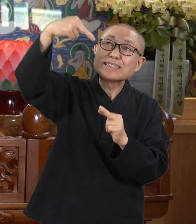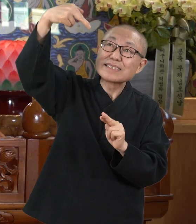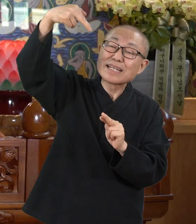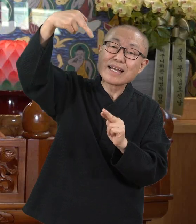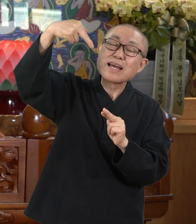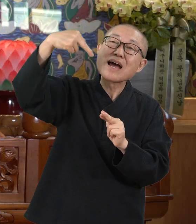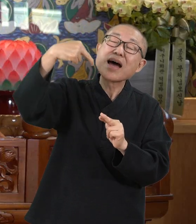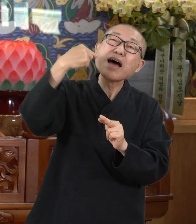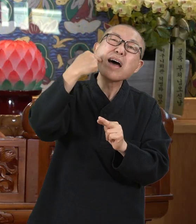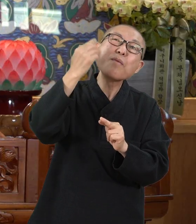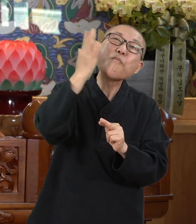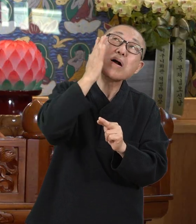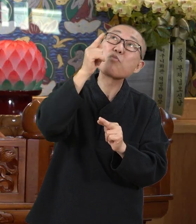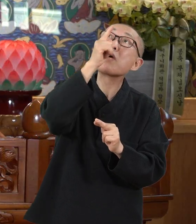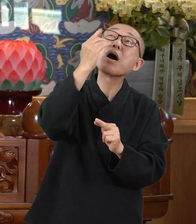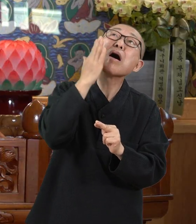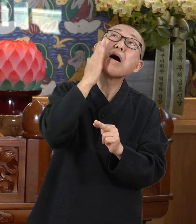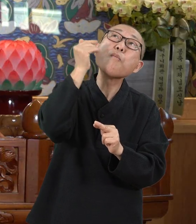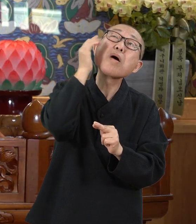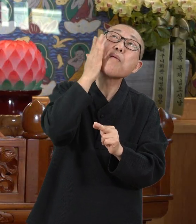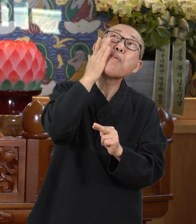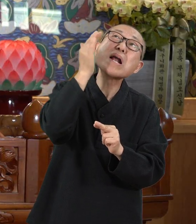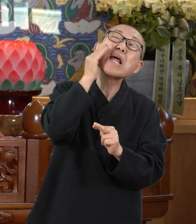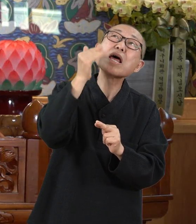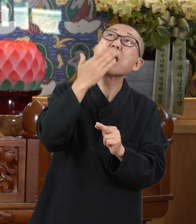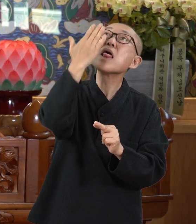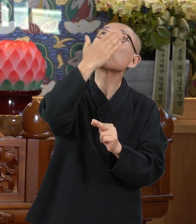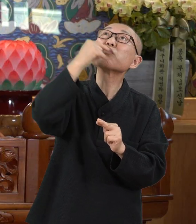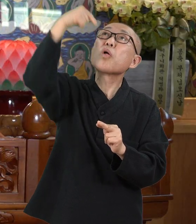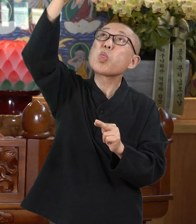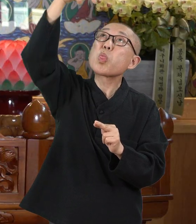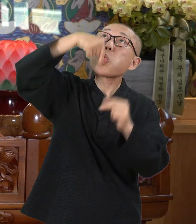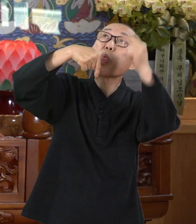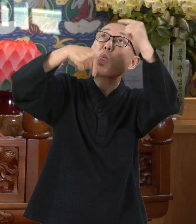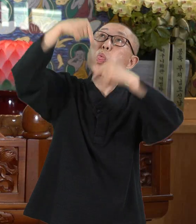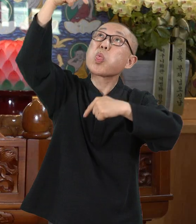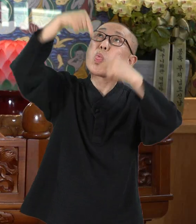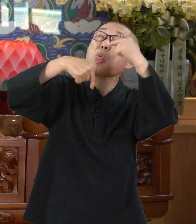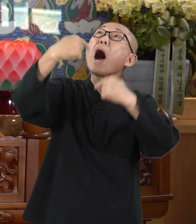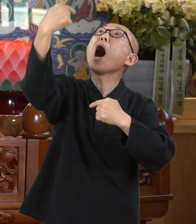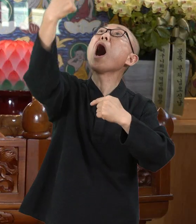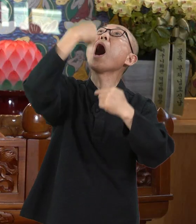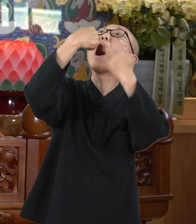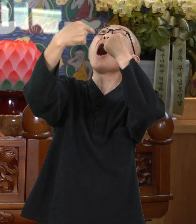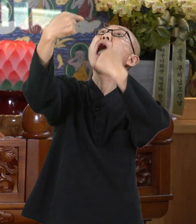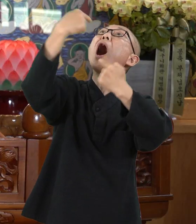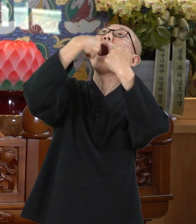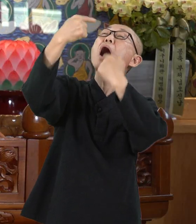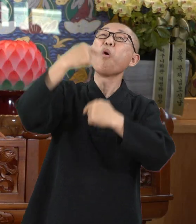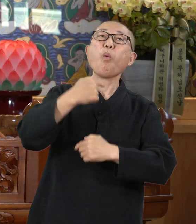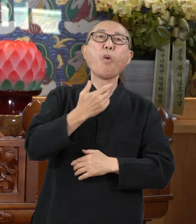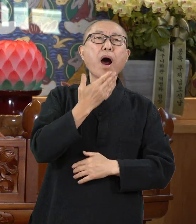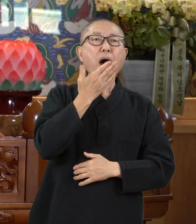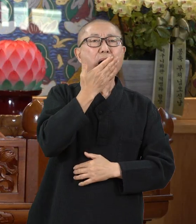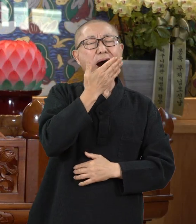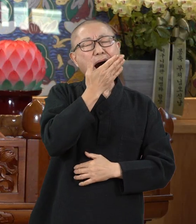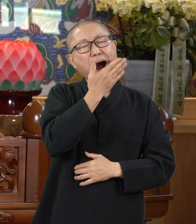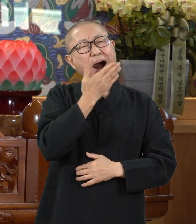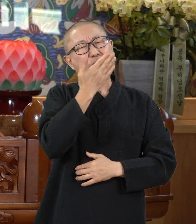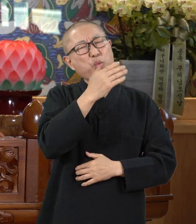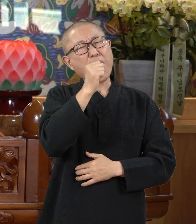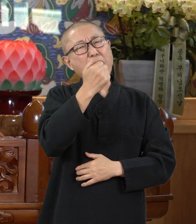그 벌집에 칡렁쿨에 있는 벌집에서 꿀이 떨어지니까 그 꿀 받아